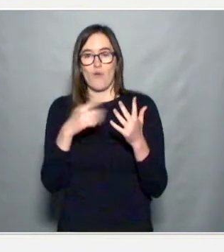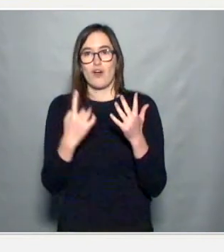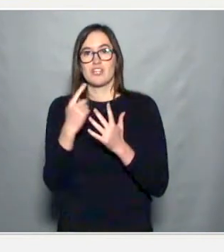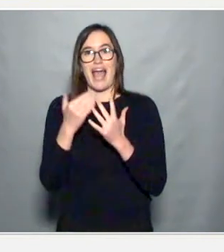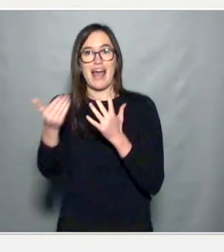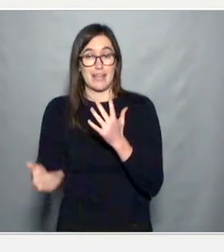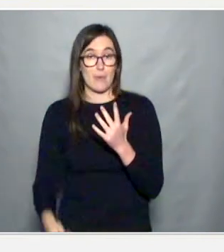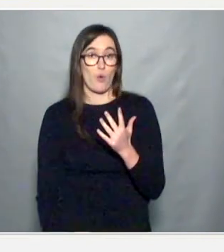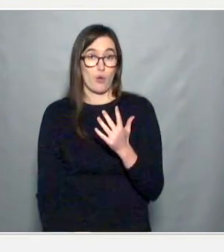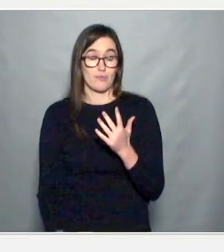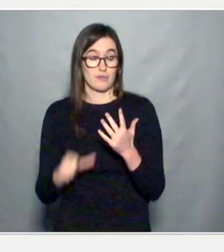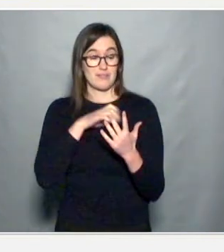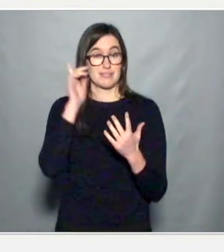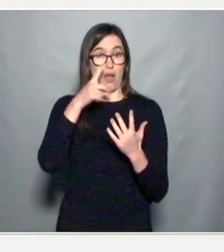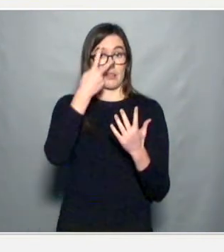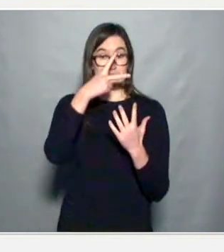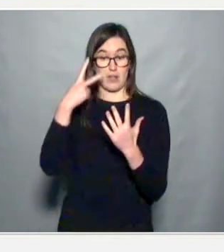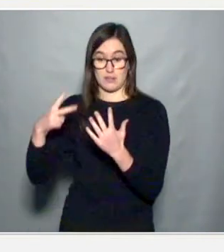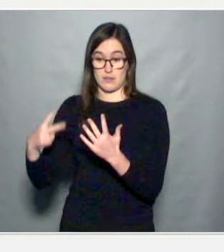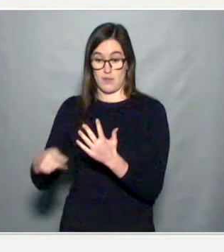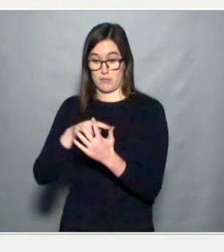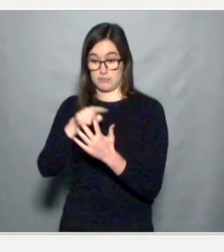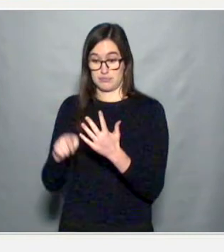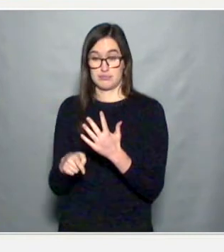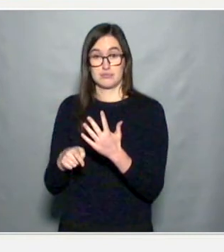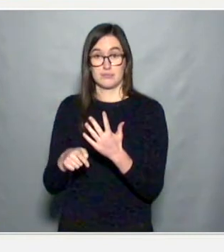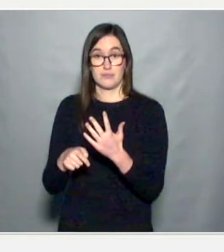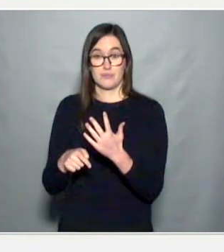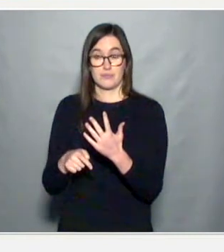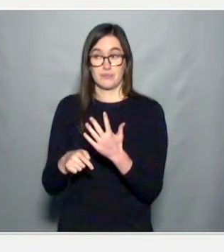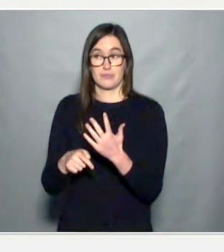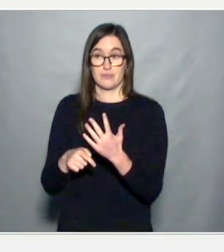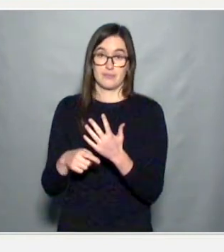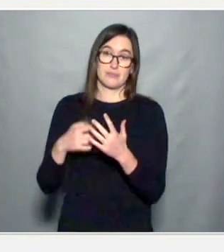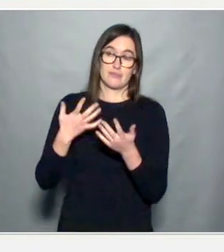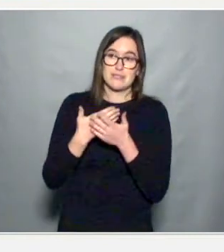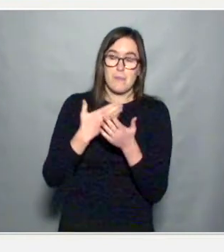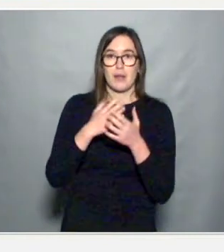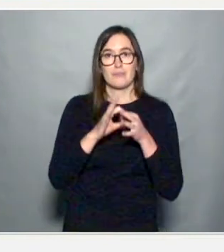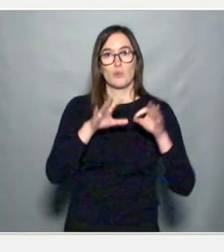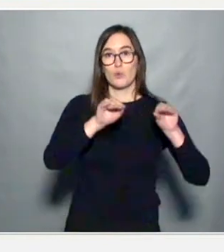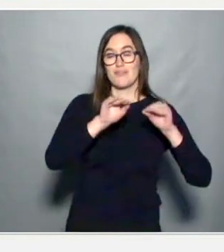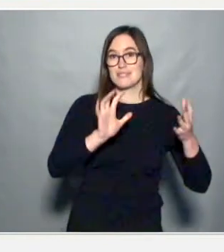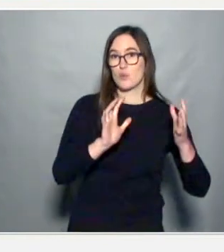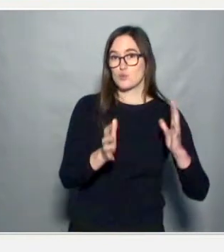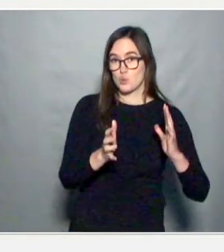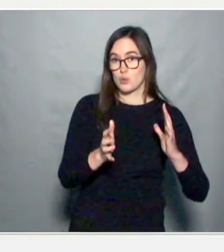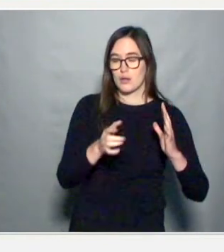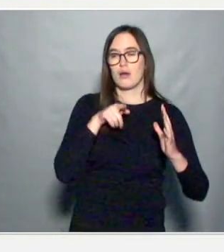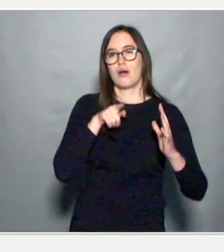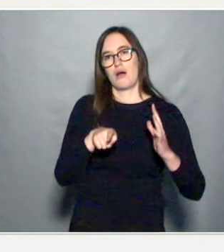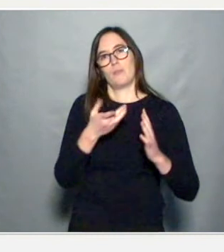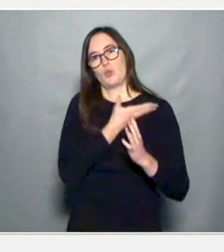Kan man ge tydliga svar på de 5 frågorna när man då kanske undervisar någon med ADHD, då har man otroligt